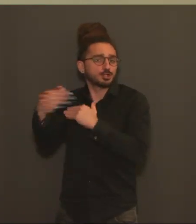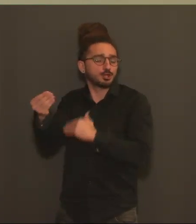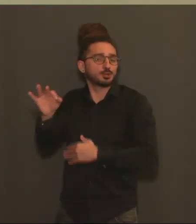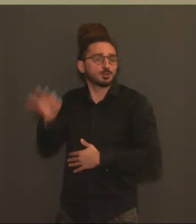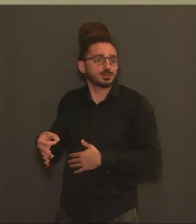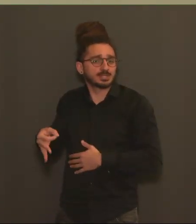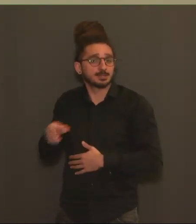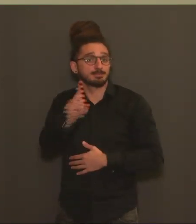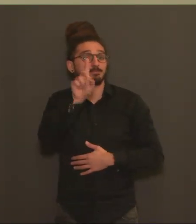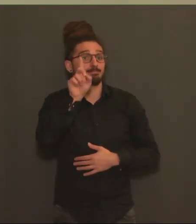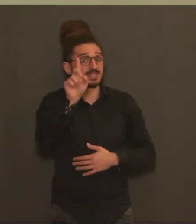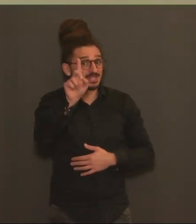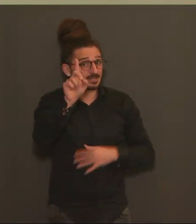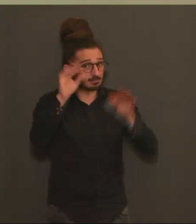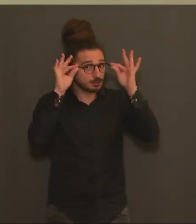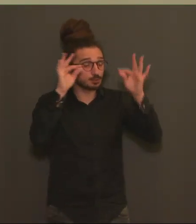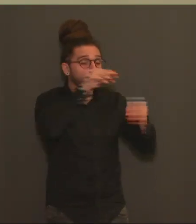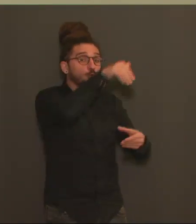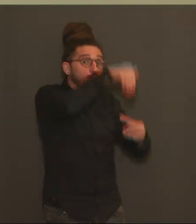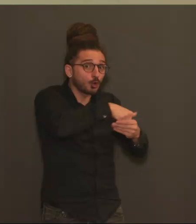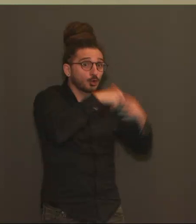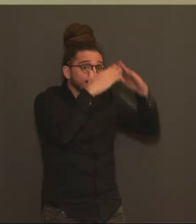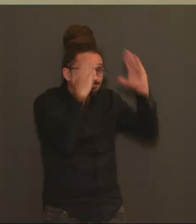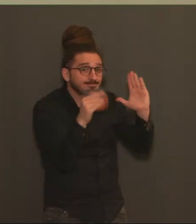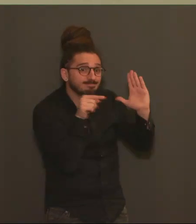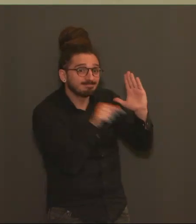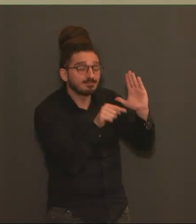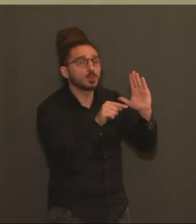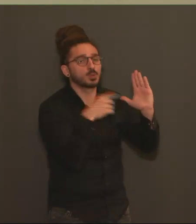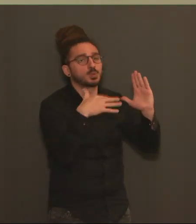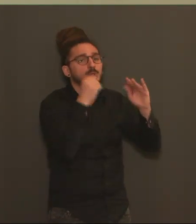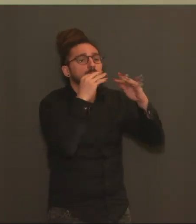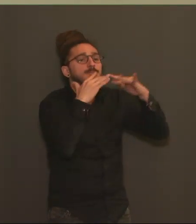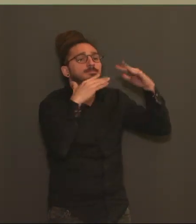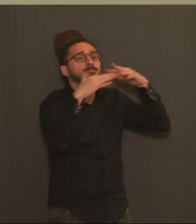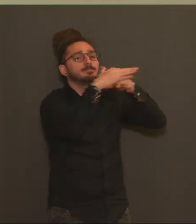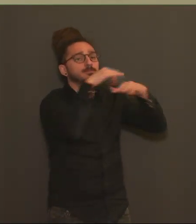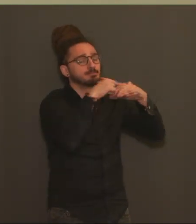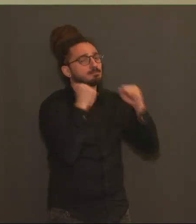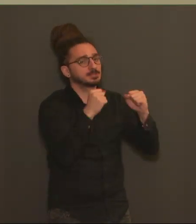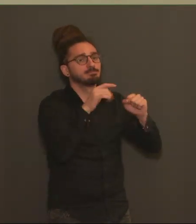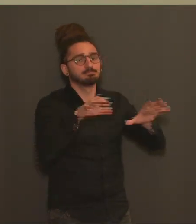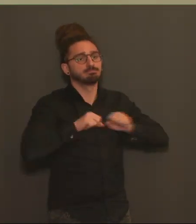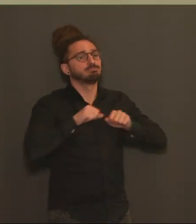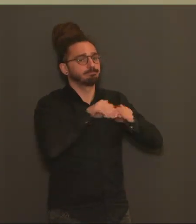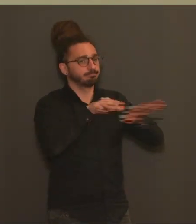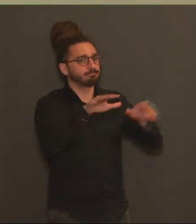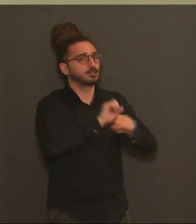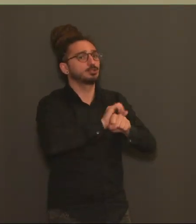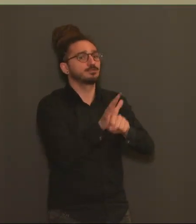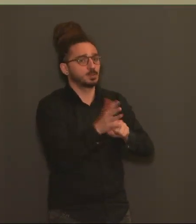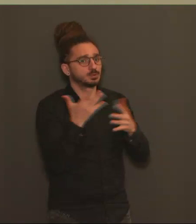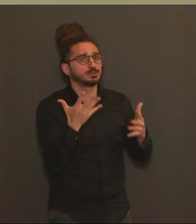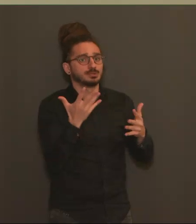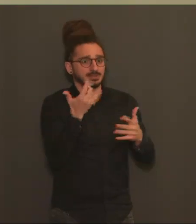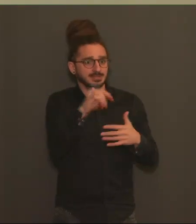l'intérieur, ces petites gouttelettes peuvent être contagieuses de 2 manières, d'une part à courte distance et d'autre part dans